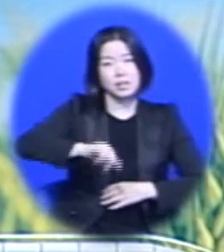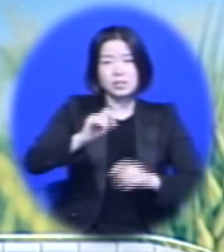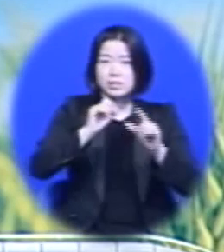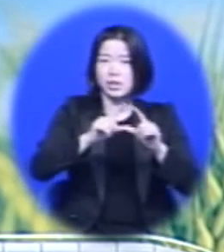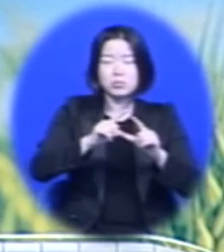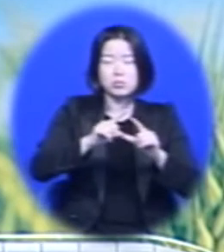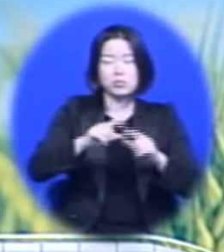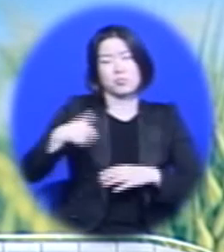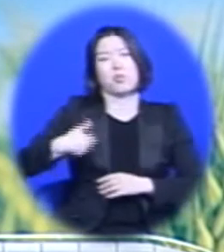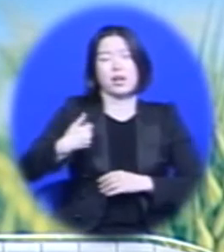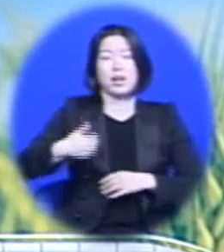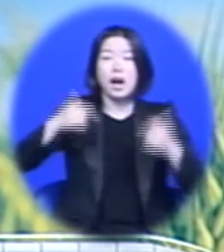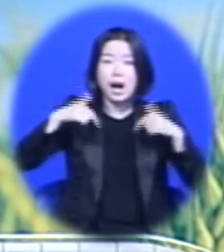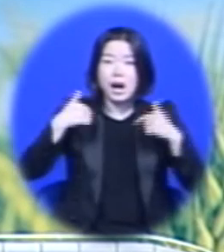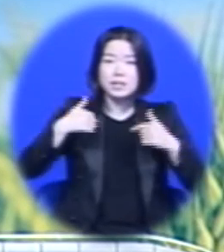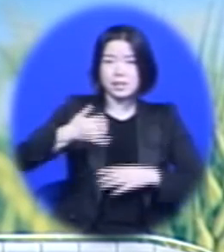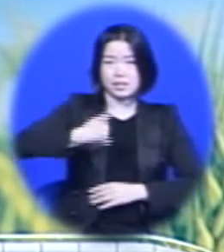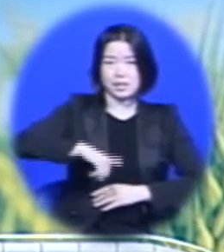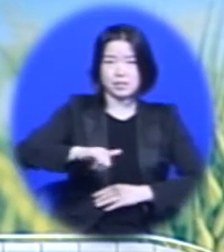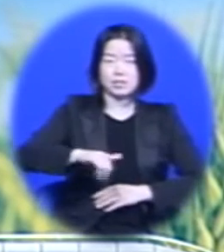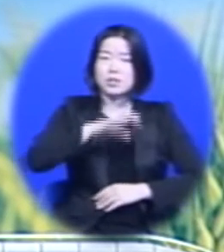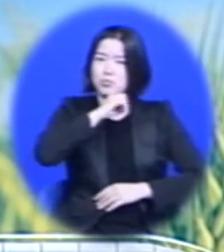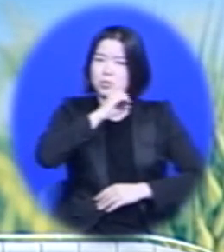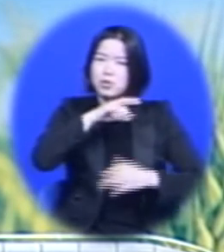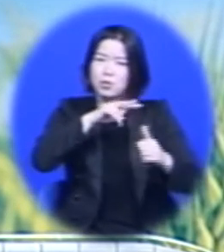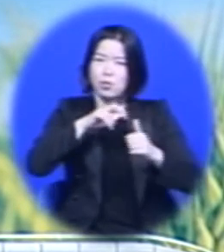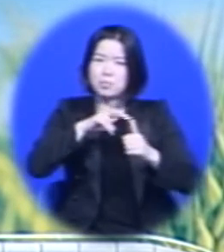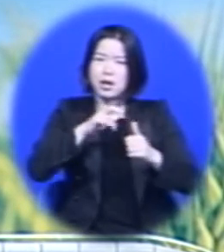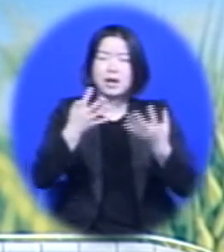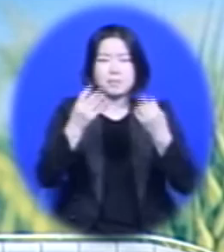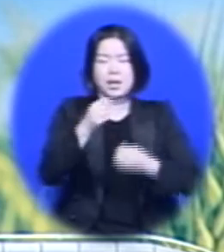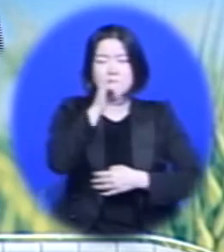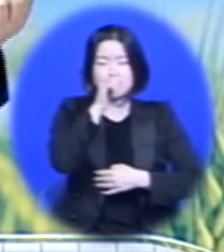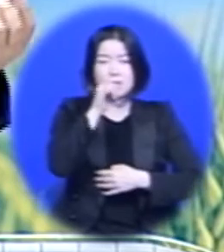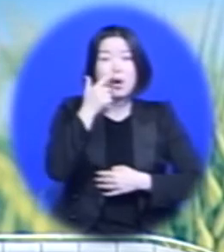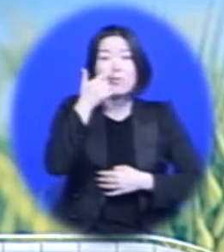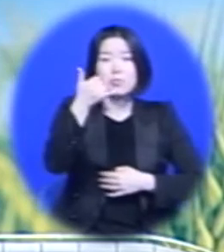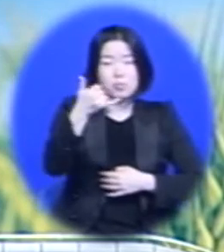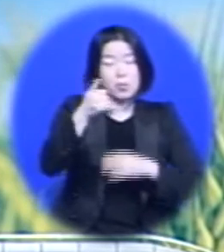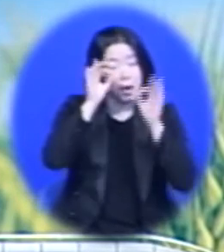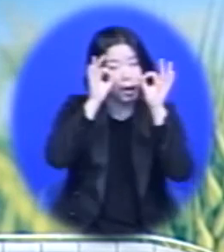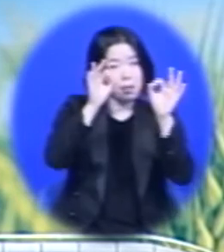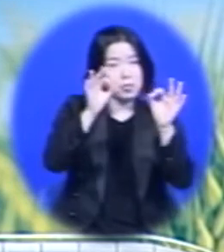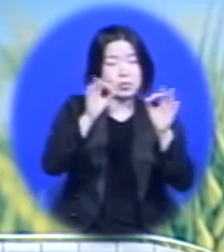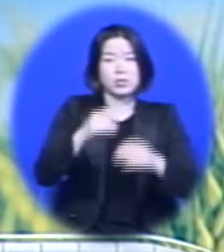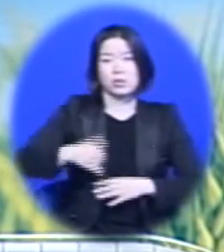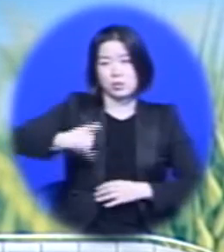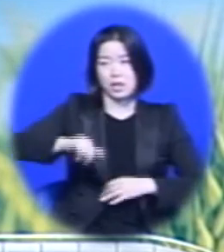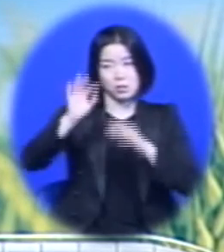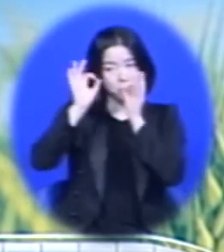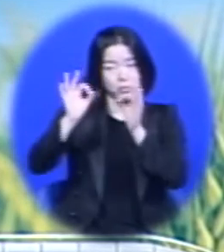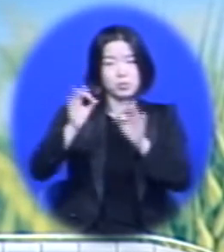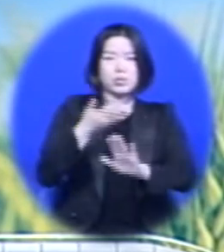자녀들은 항상 불평과 원망이 많습니다. 부모가 보는 눈하고 자녀들이 보는 눈이 너무나